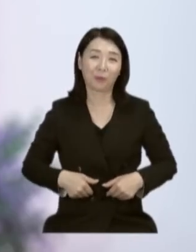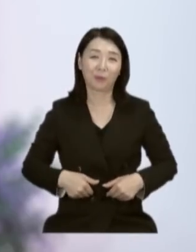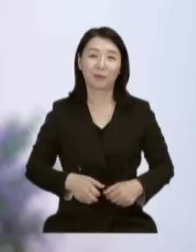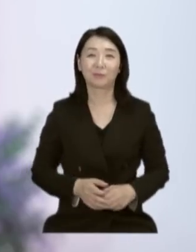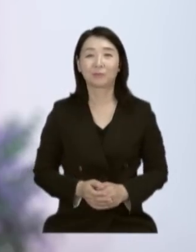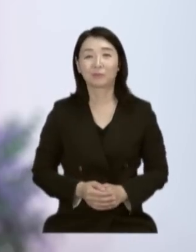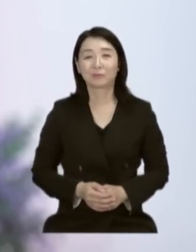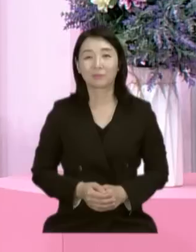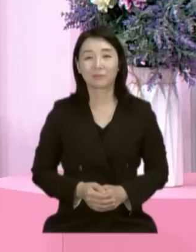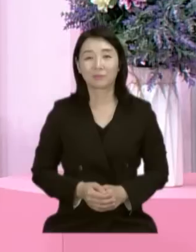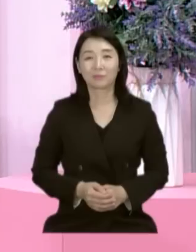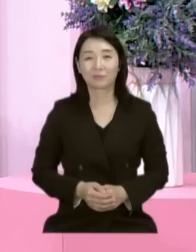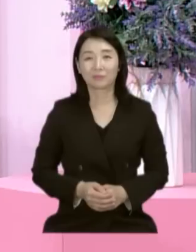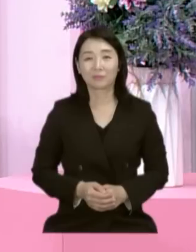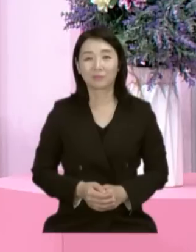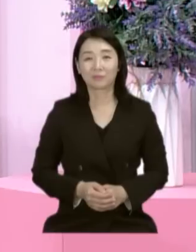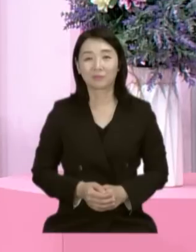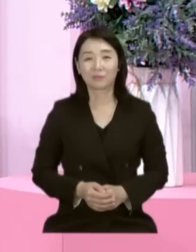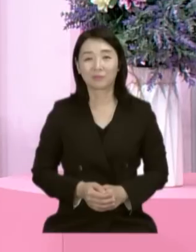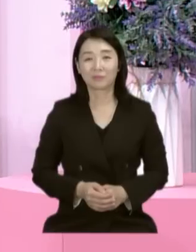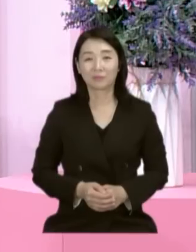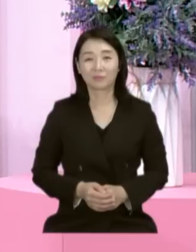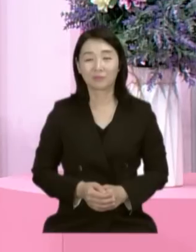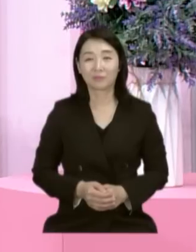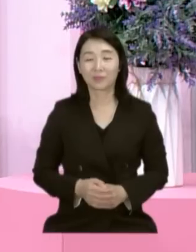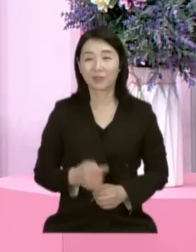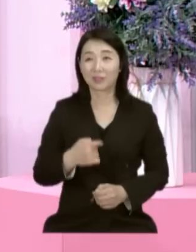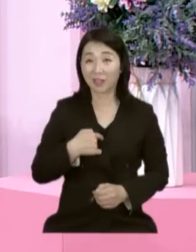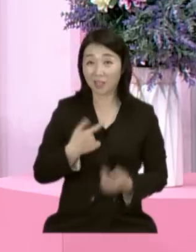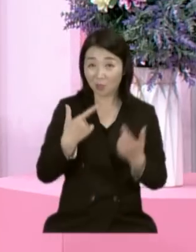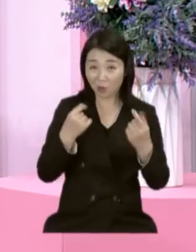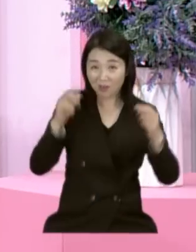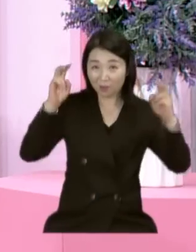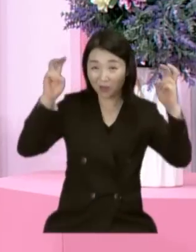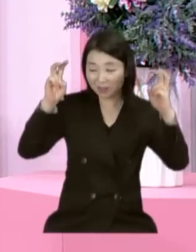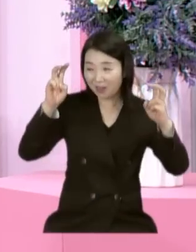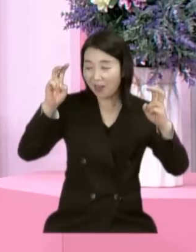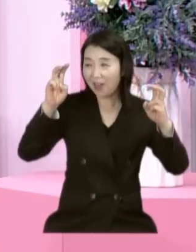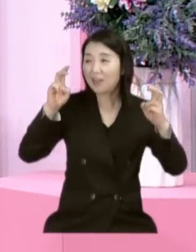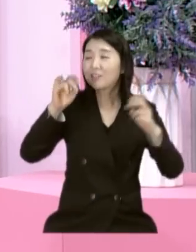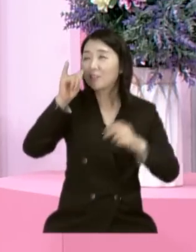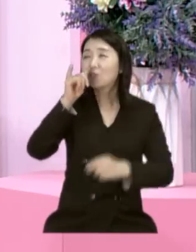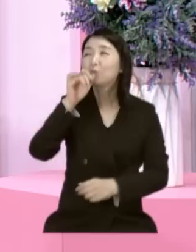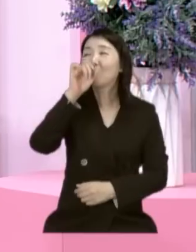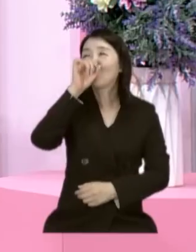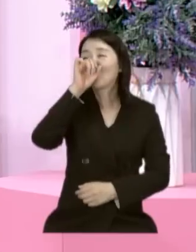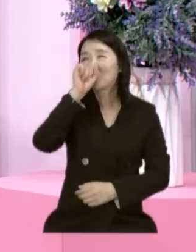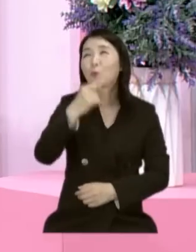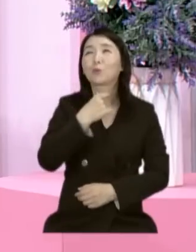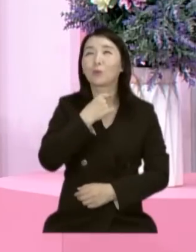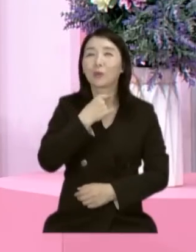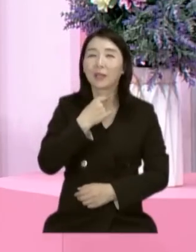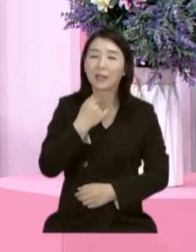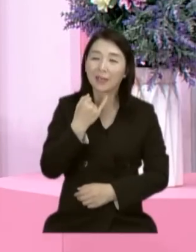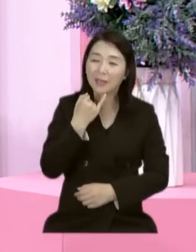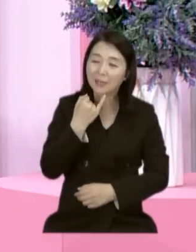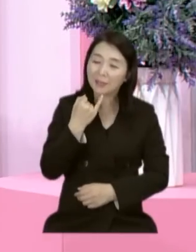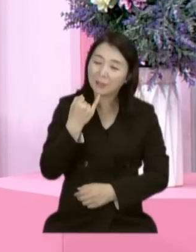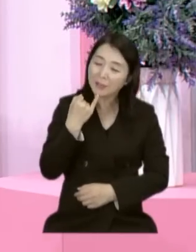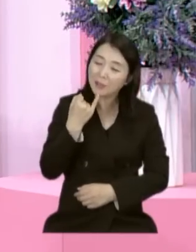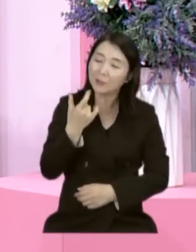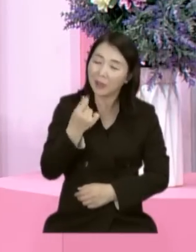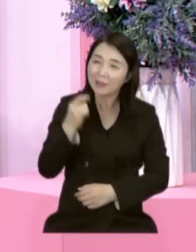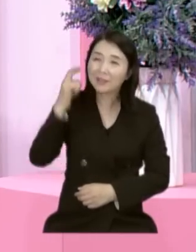예. 저 이런 회사가 있었으면 참 좋겠다. 예. 이런 회사를 참 만들어 보고 싶다 하는 게